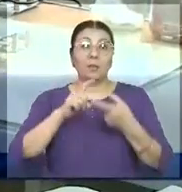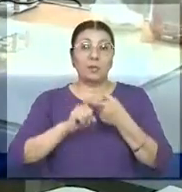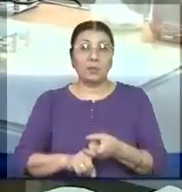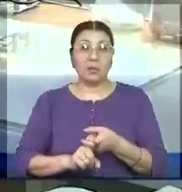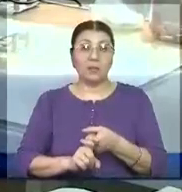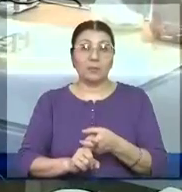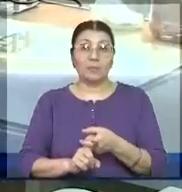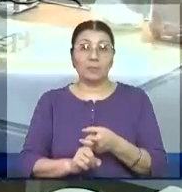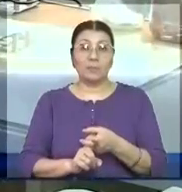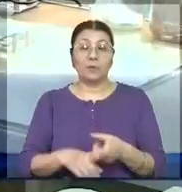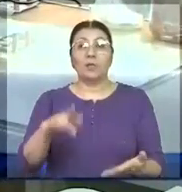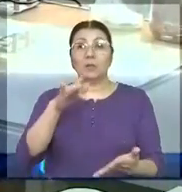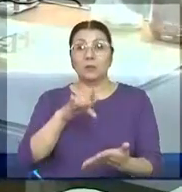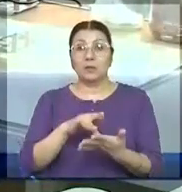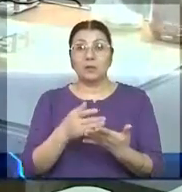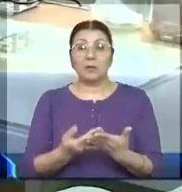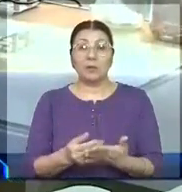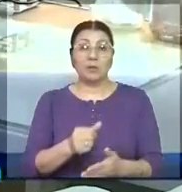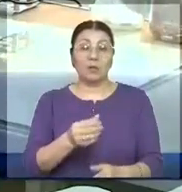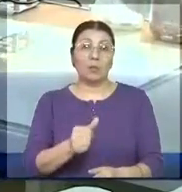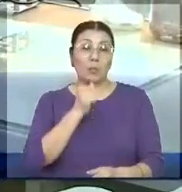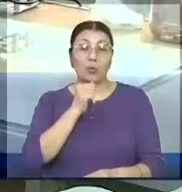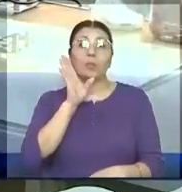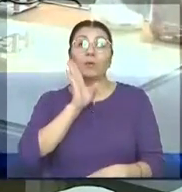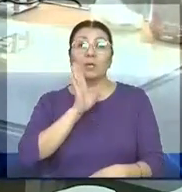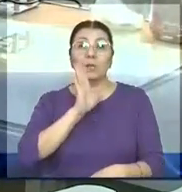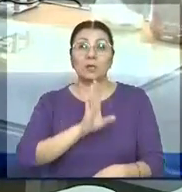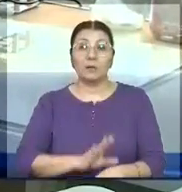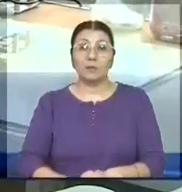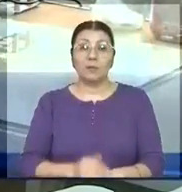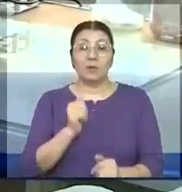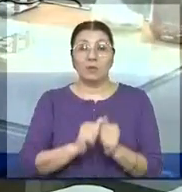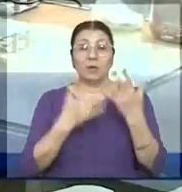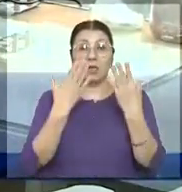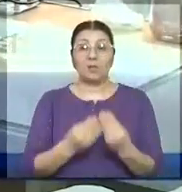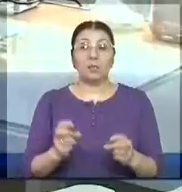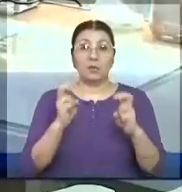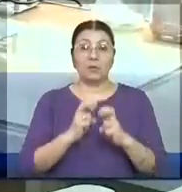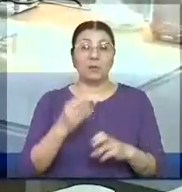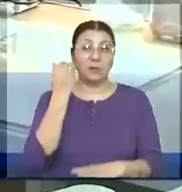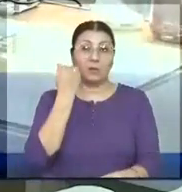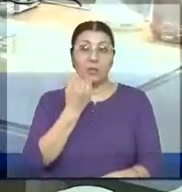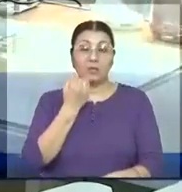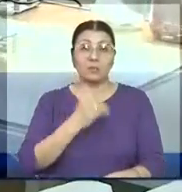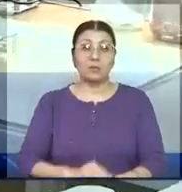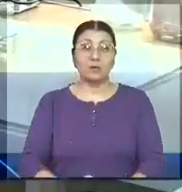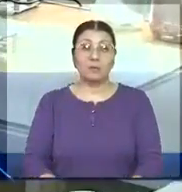санитарно-эпидемиологическим центром пробы воды и ежедневно проверяются на качество воды.